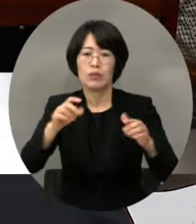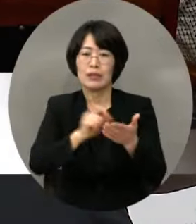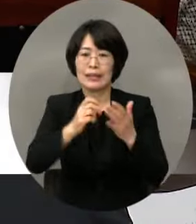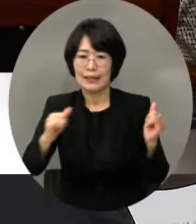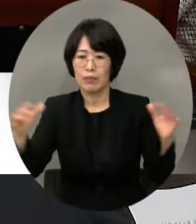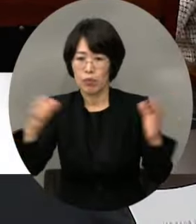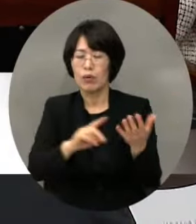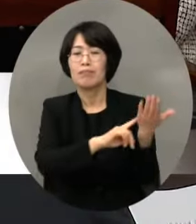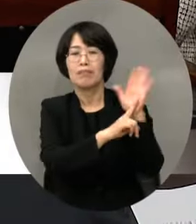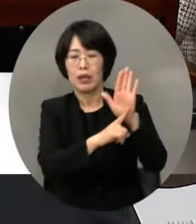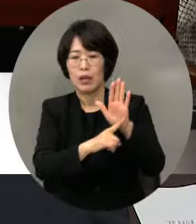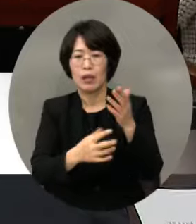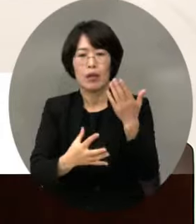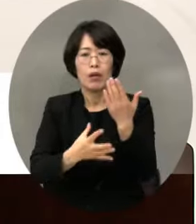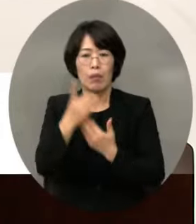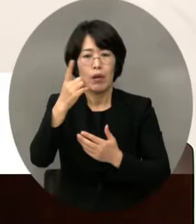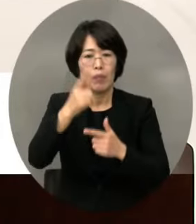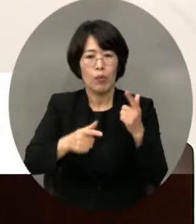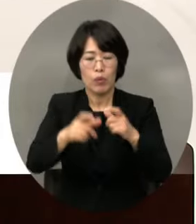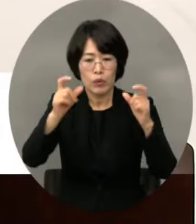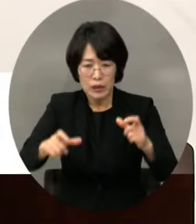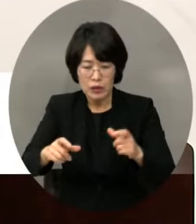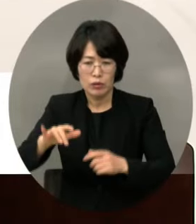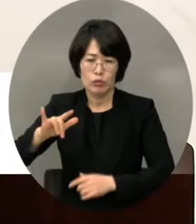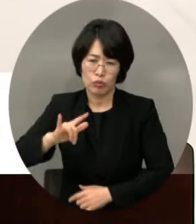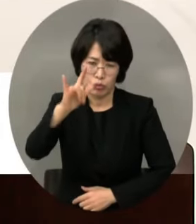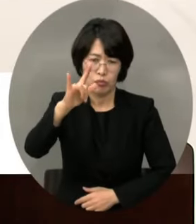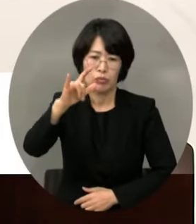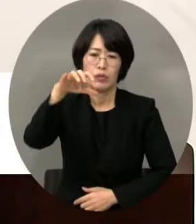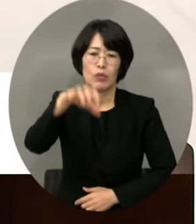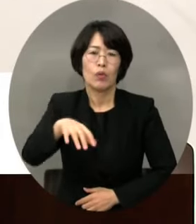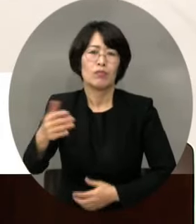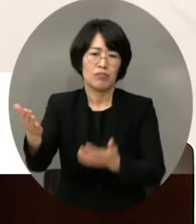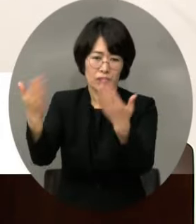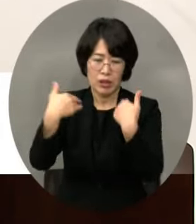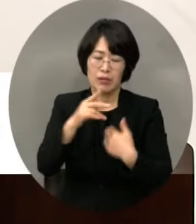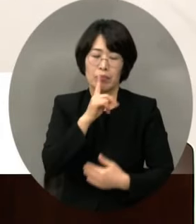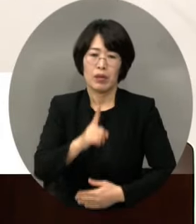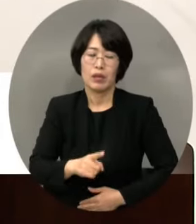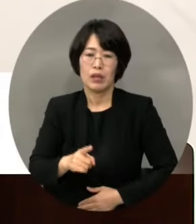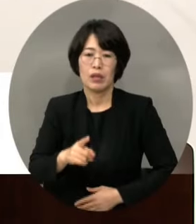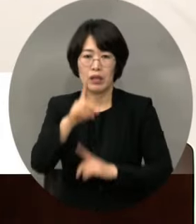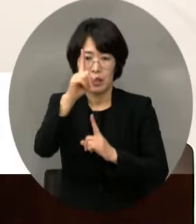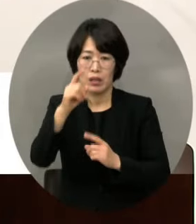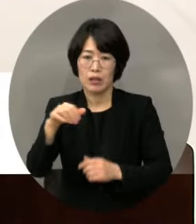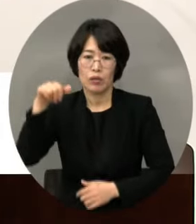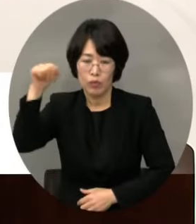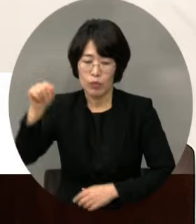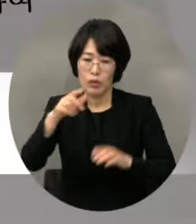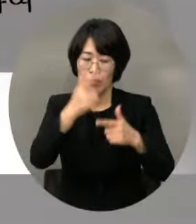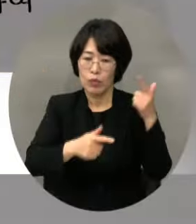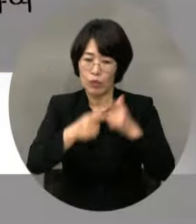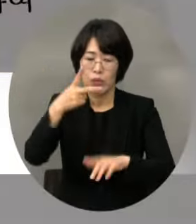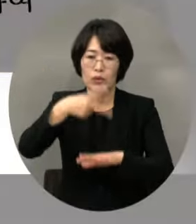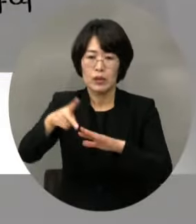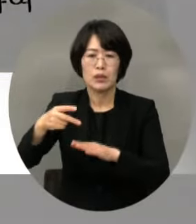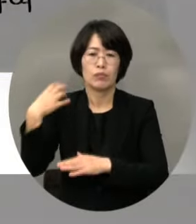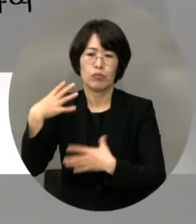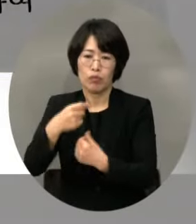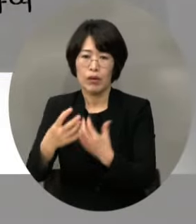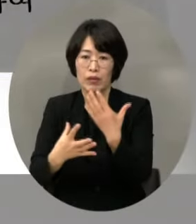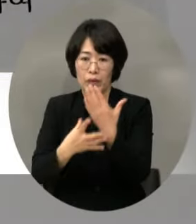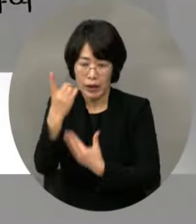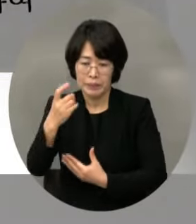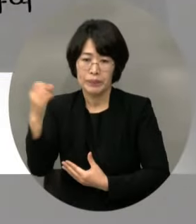갖고 통합 목포시에 군공항을 유치하겠다고 밝혔습니다이 후보는 목포 신난 무한 통합 추진과